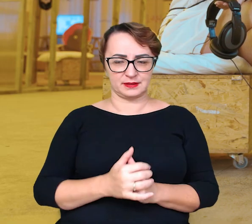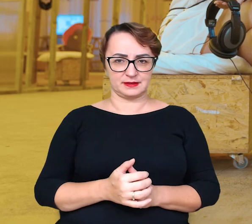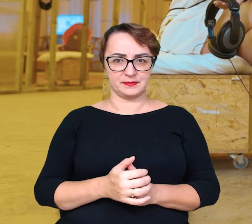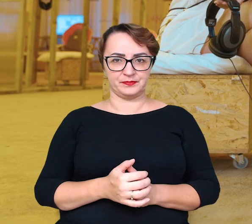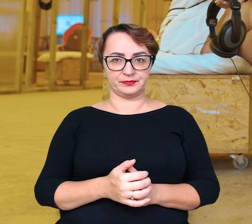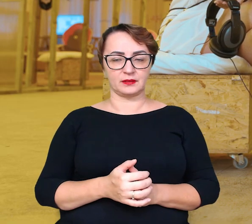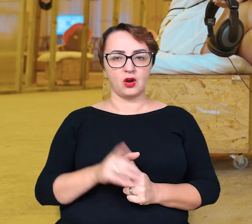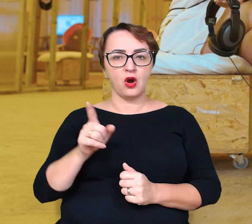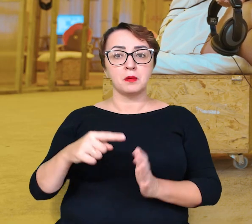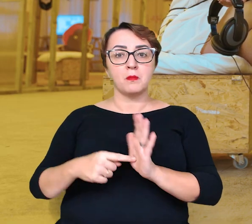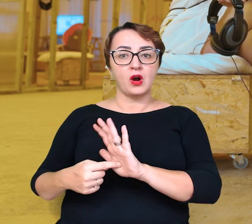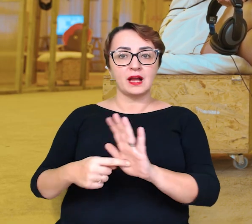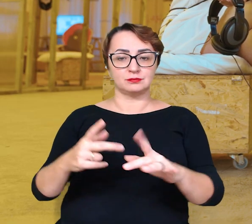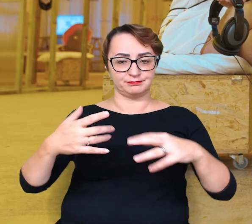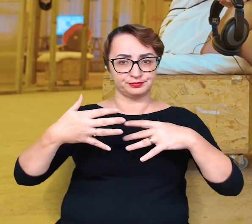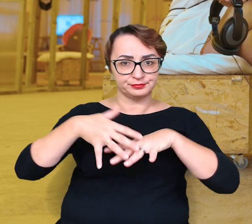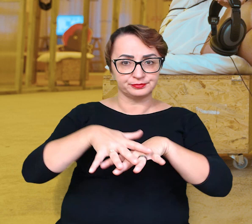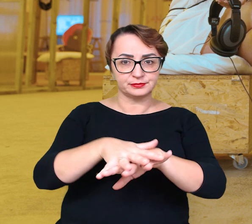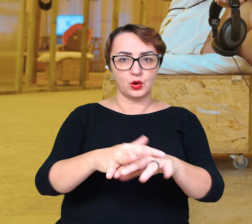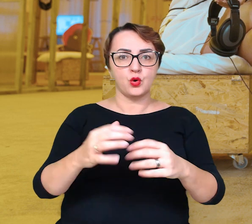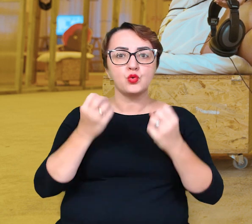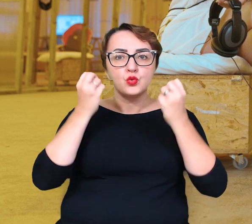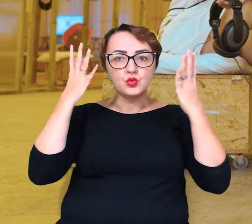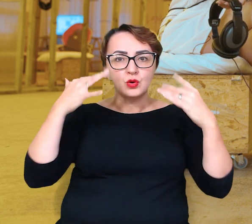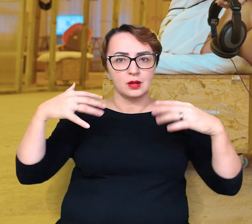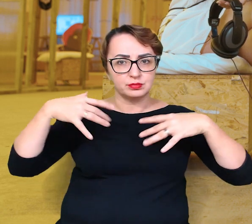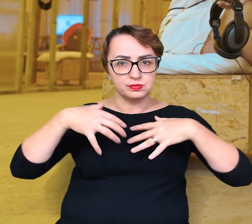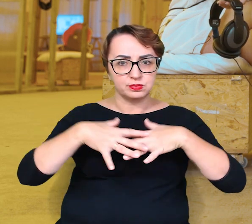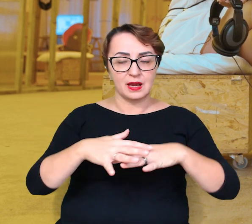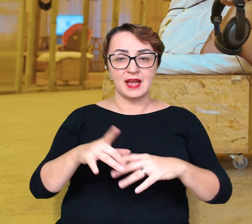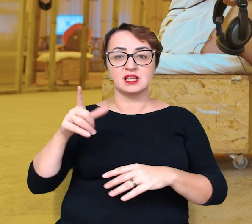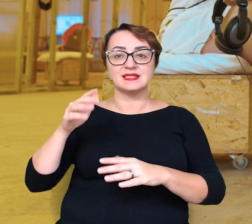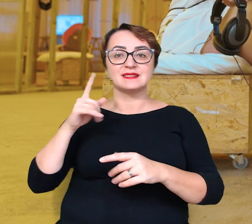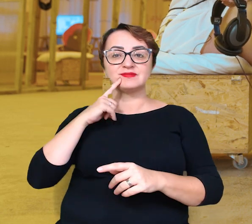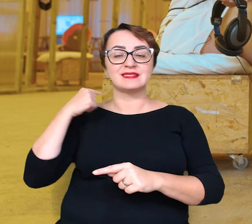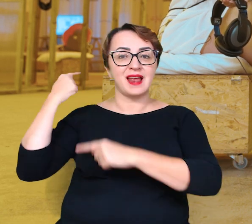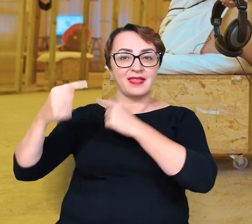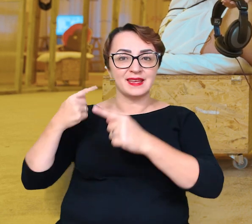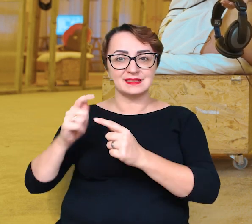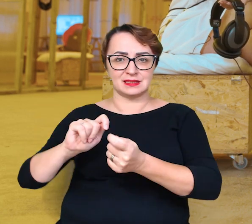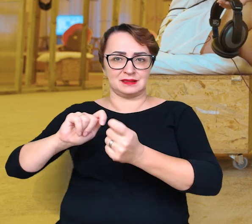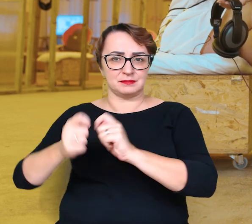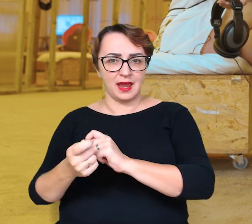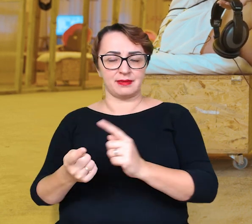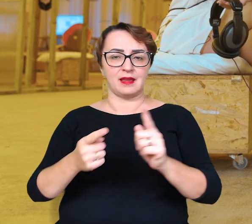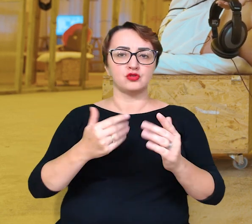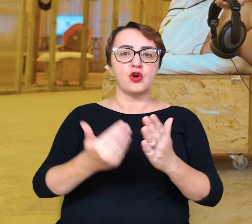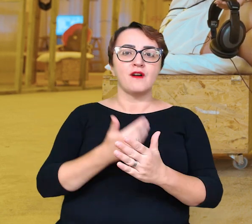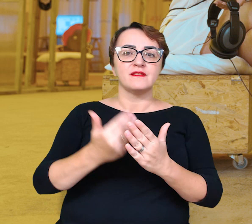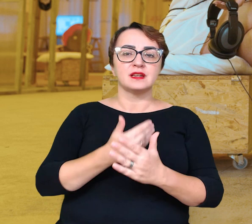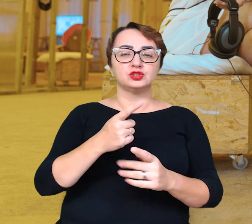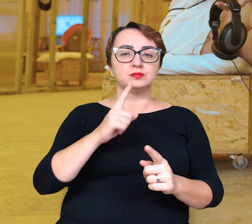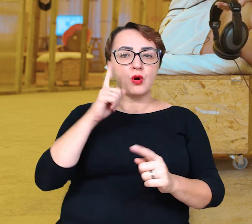co on pokazuje, to pokazuje przenikanie się kultur, pokazuje, jak pewne zwyczaje mutują w takim nowoczesnym społeczeństwie, jak też